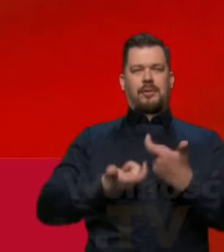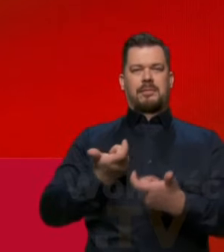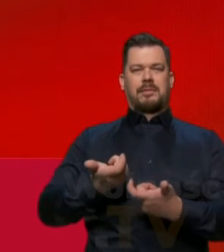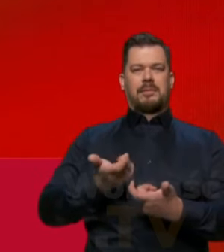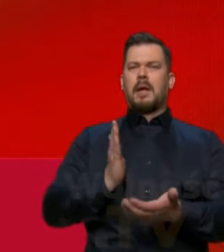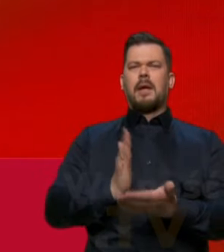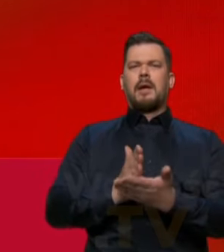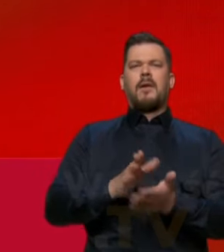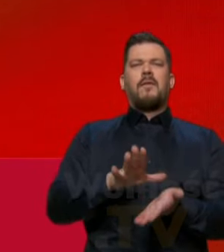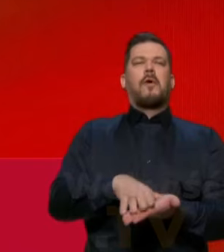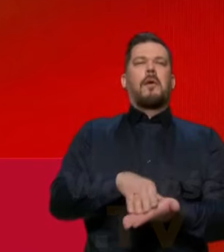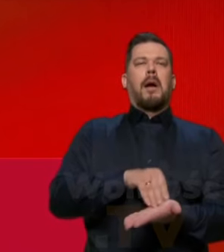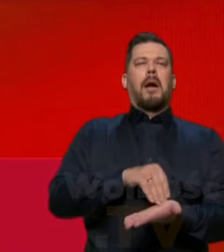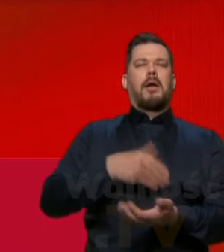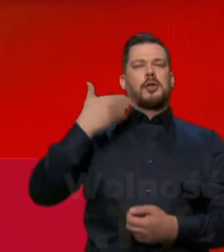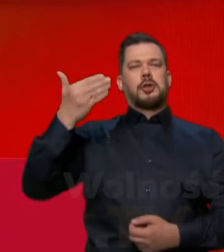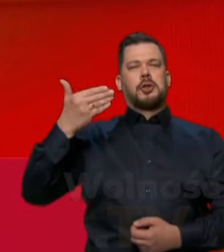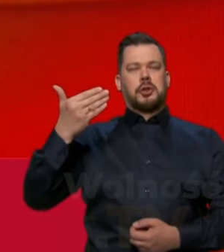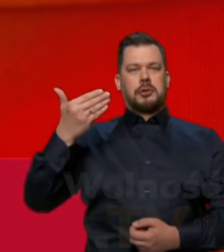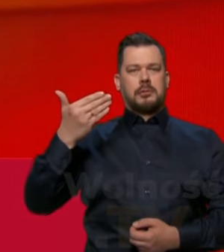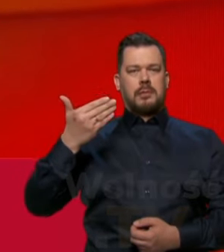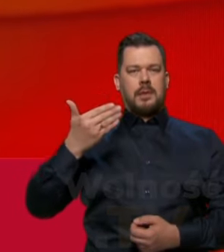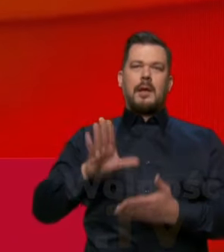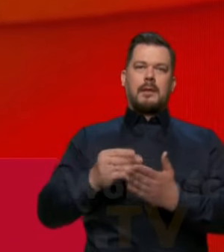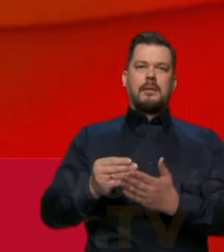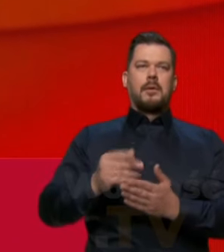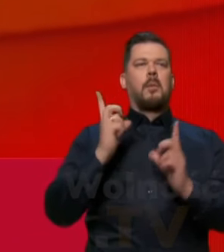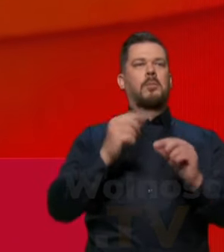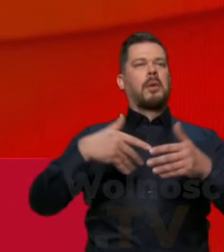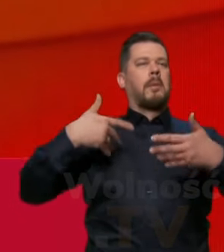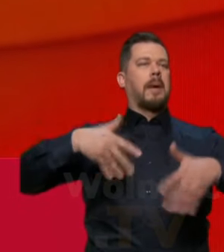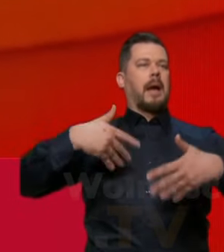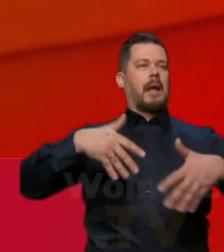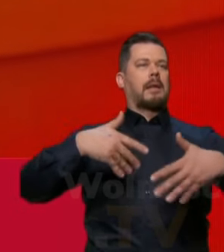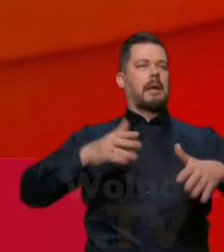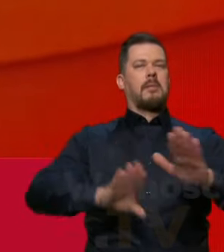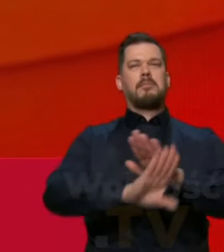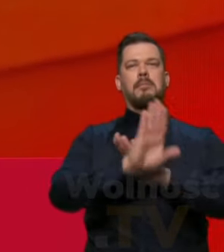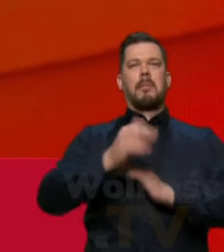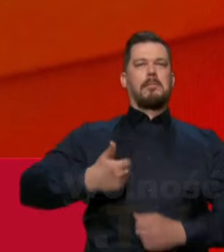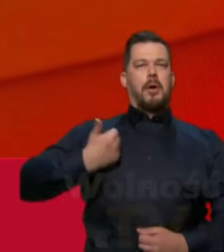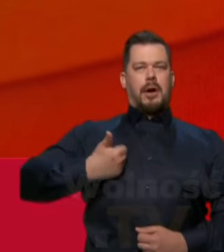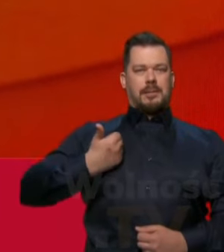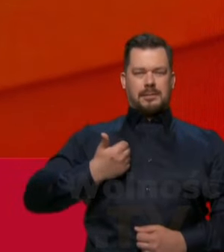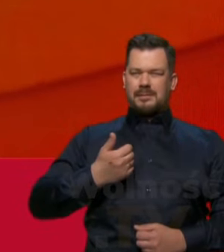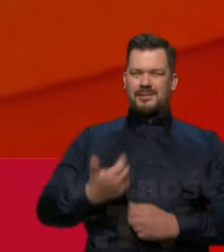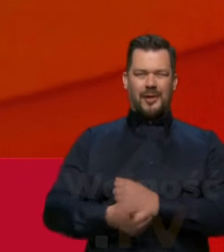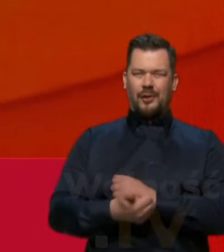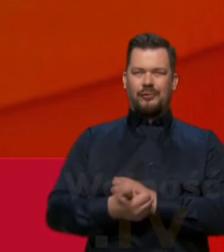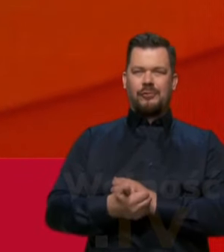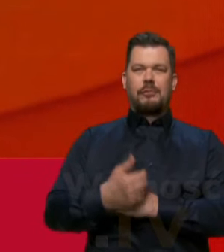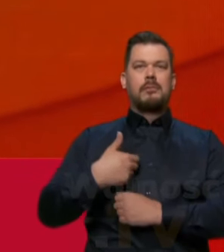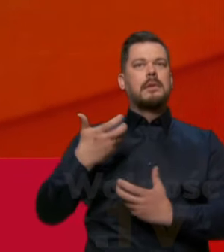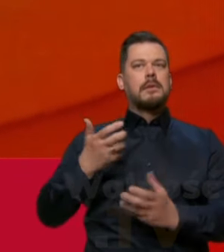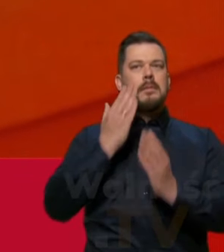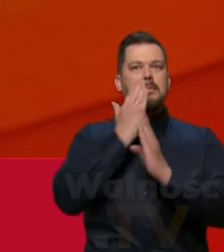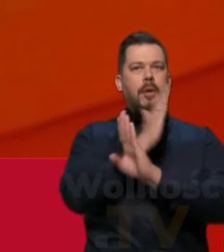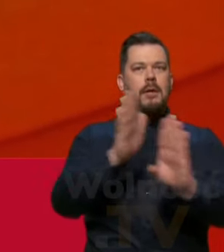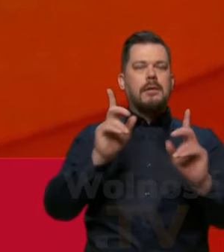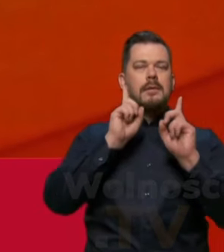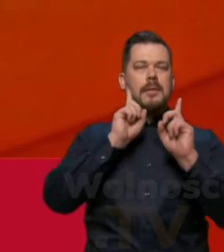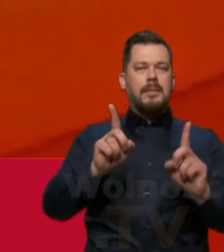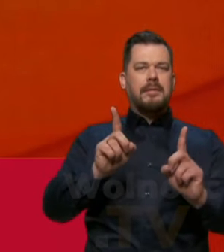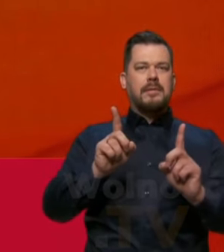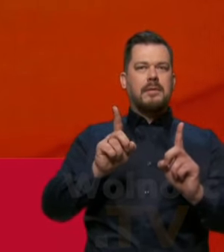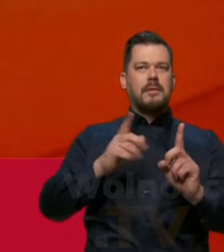w wymiarze formalnym, jak na przykład pójście na Paradzie Równości, ale w wymiarze jak najbardziej namacalnym